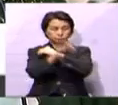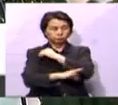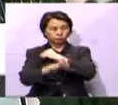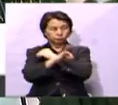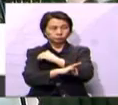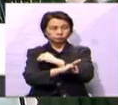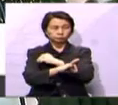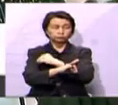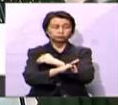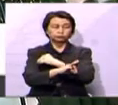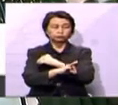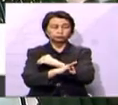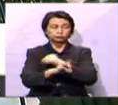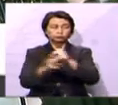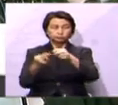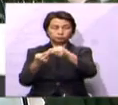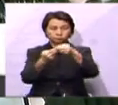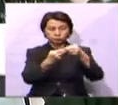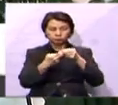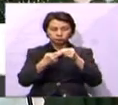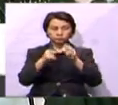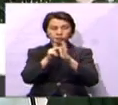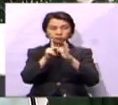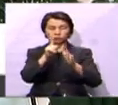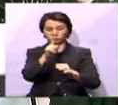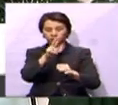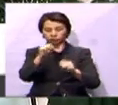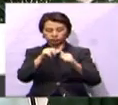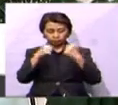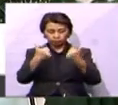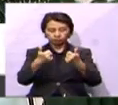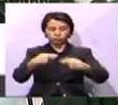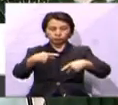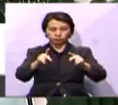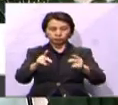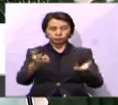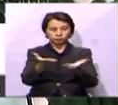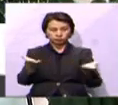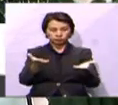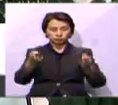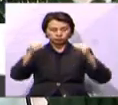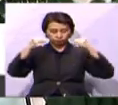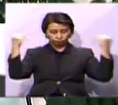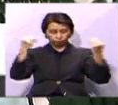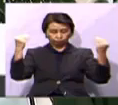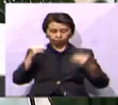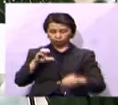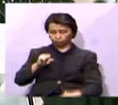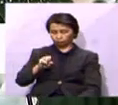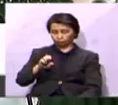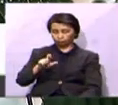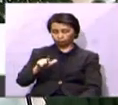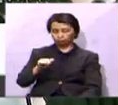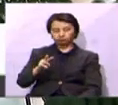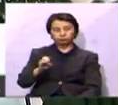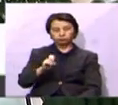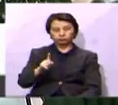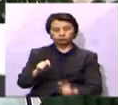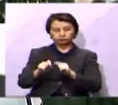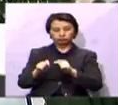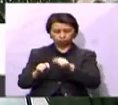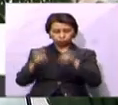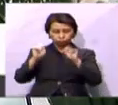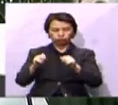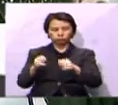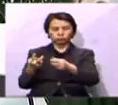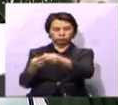di mana kesatuan ataupun platform yang ada ini, Majlis Negeri Sembilan Berselawat ini dapat